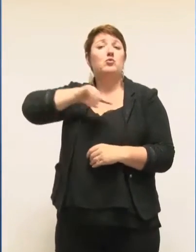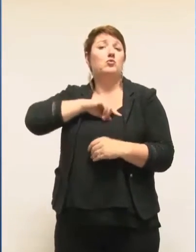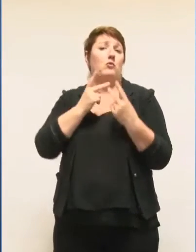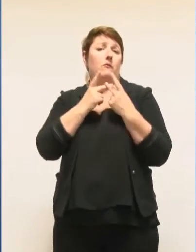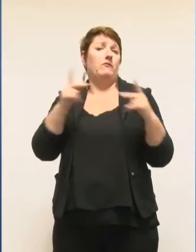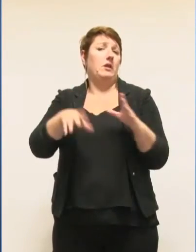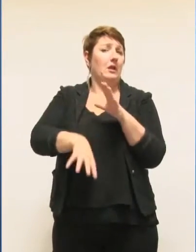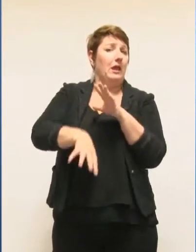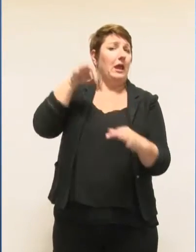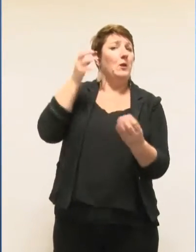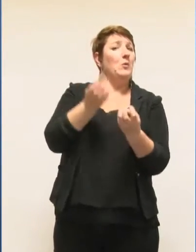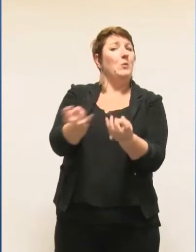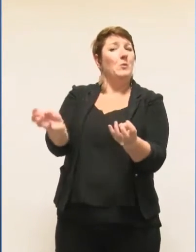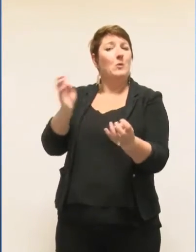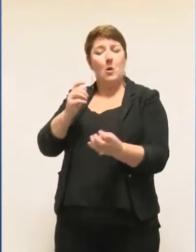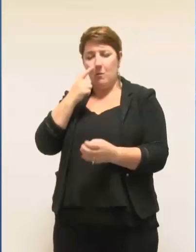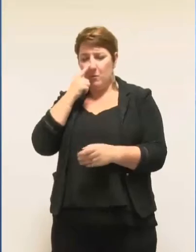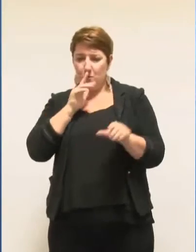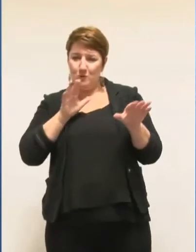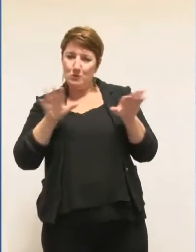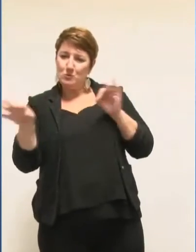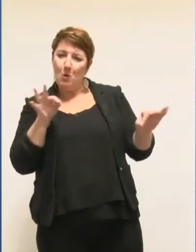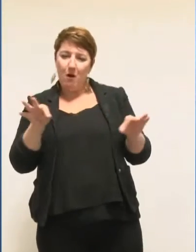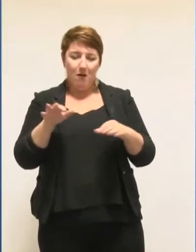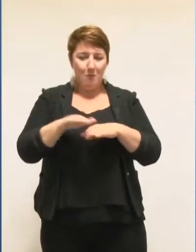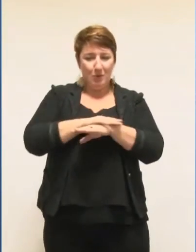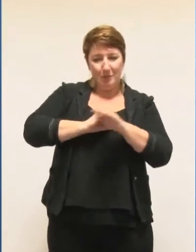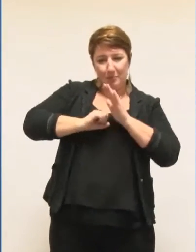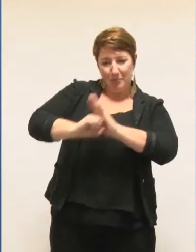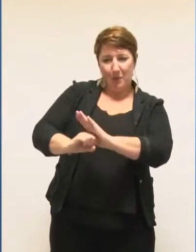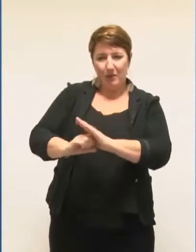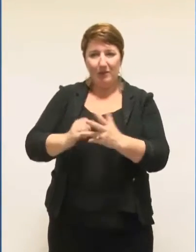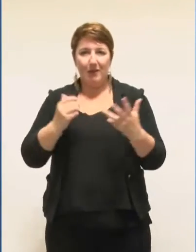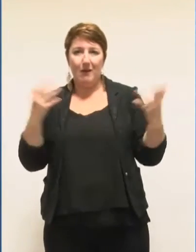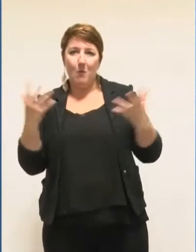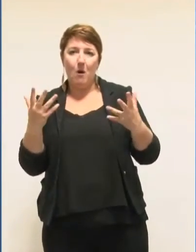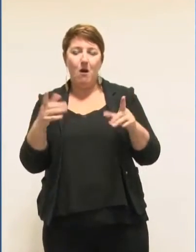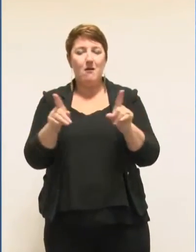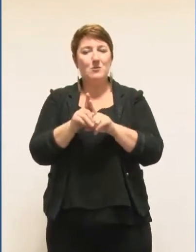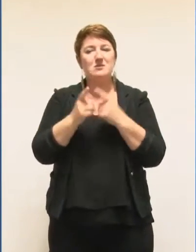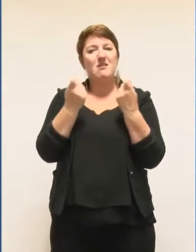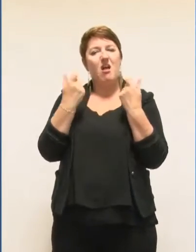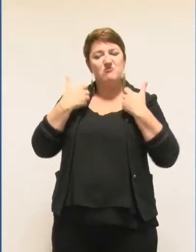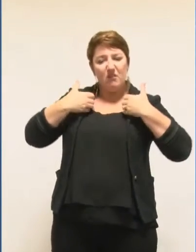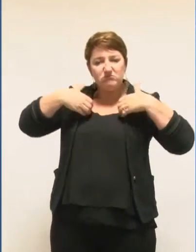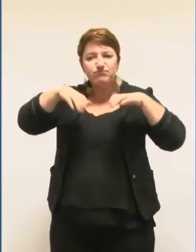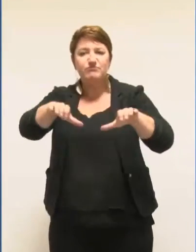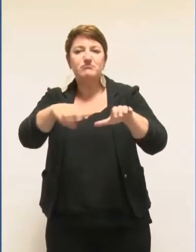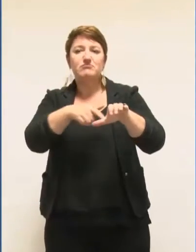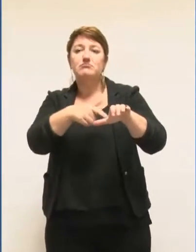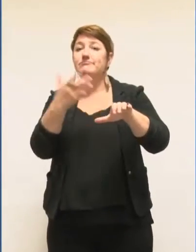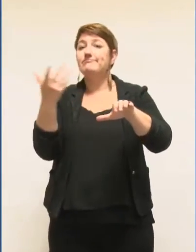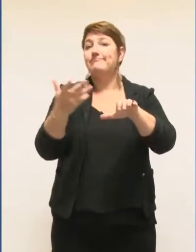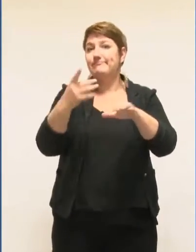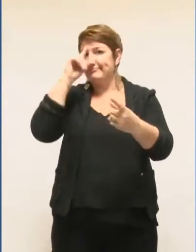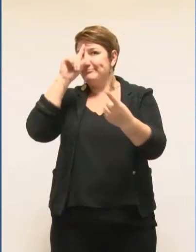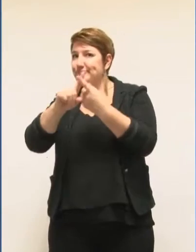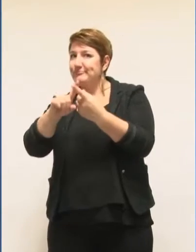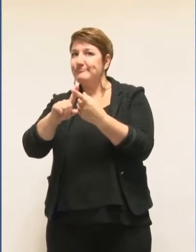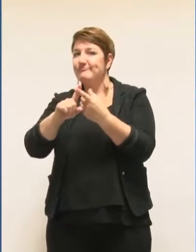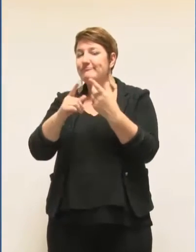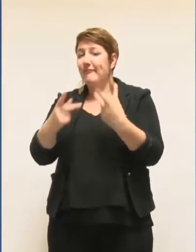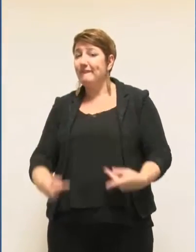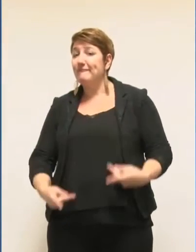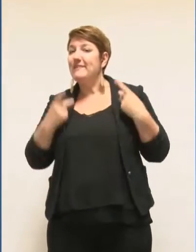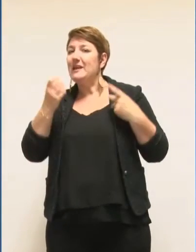nos choix et priorités politiques et les moyens que nous souhaitons y consacrer pour agir au quotidien et préparer l'avenir. En quelque